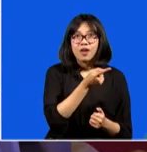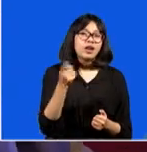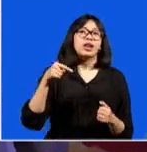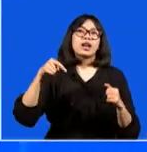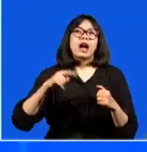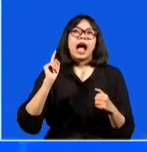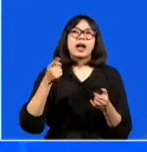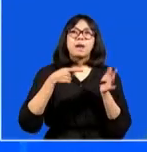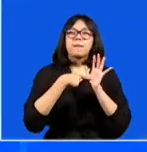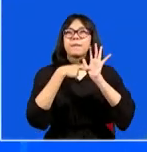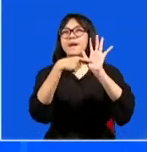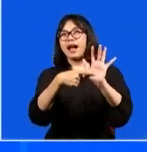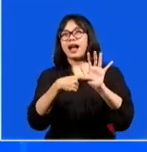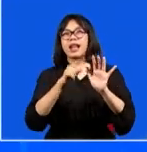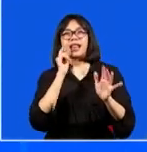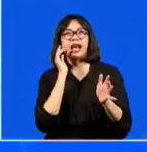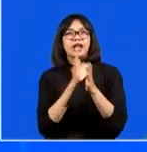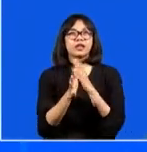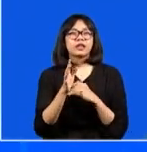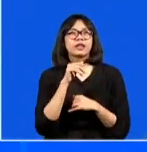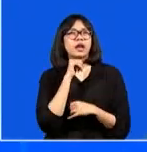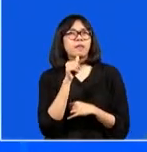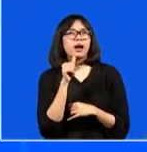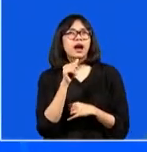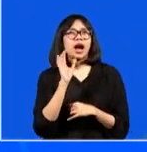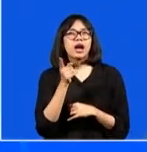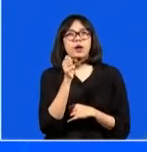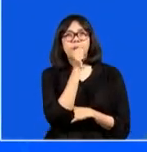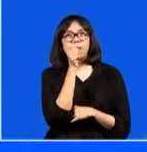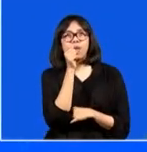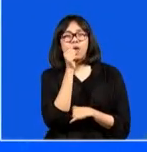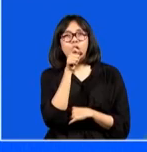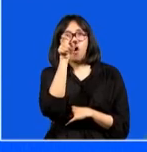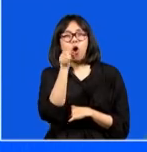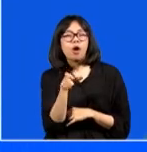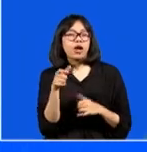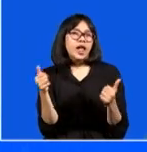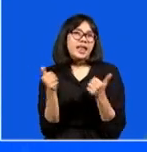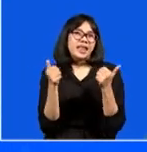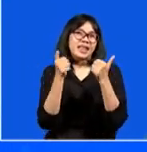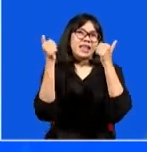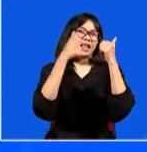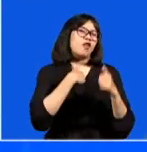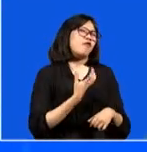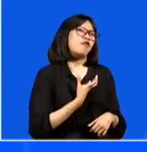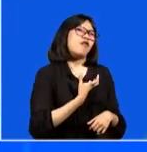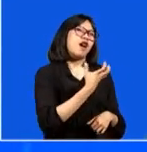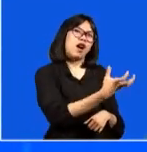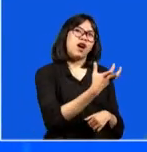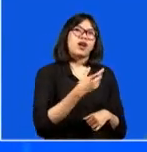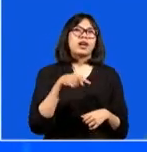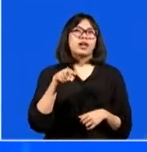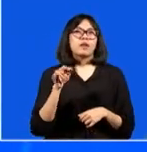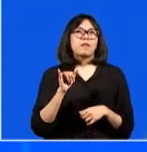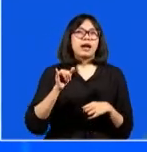penampilan Berikut ini akan dibawakan oleh salah satu vokalis band ternama di Indonesia ini favorit saya juga bersama dengan